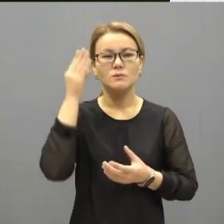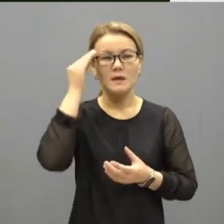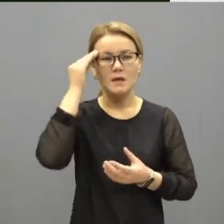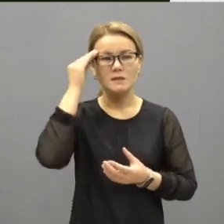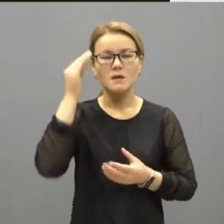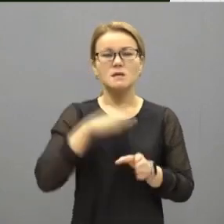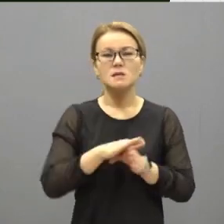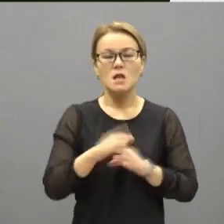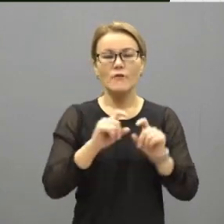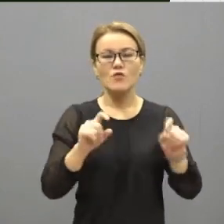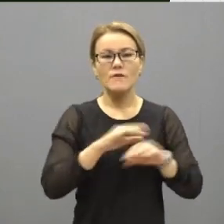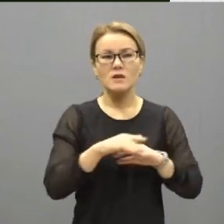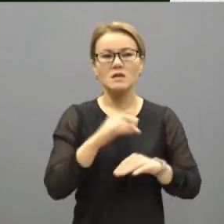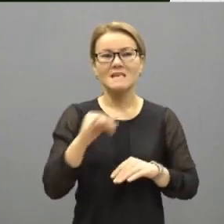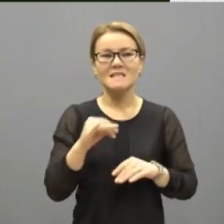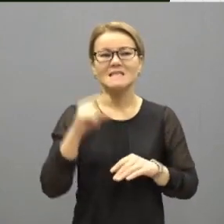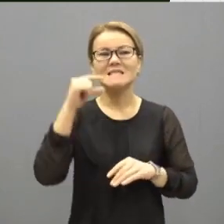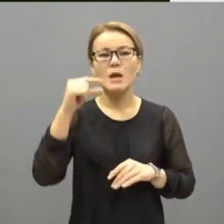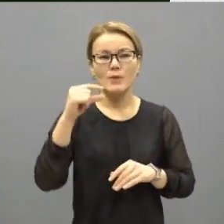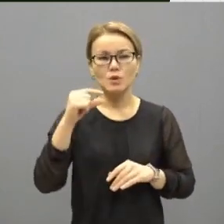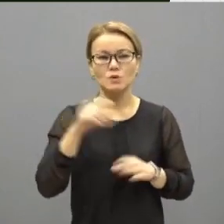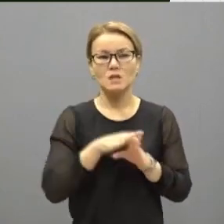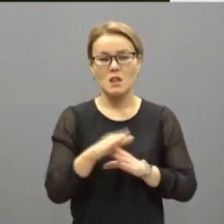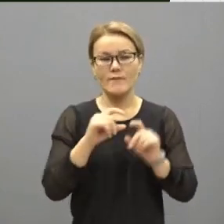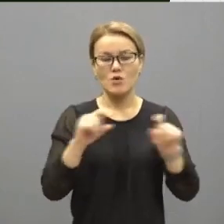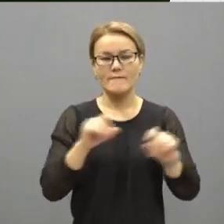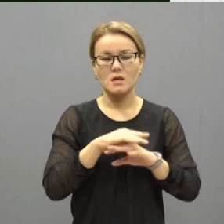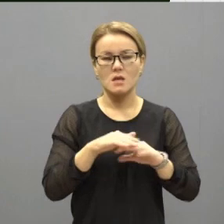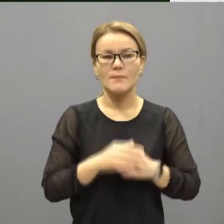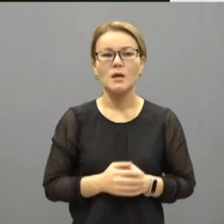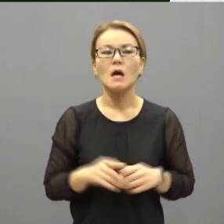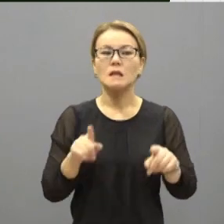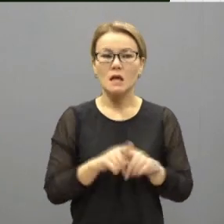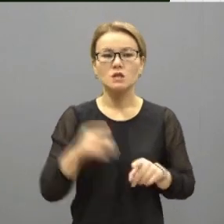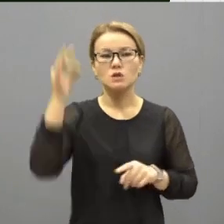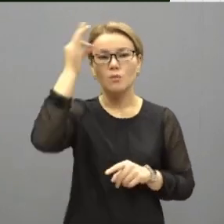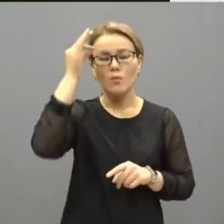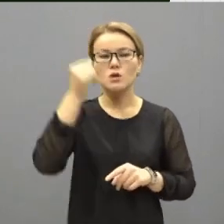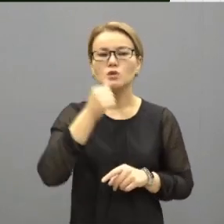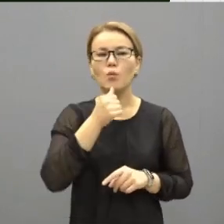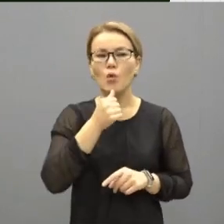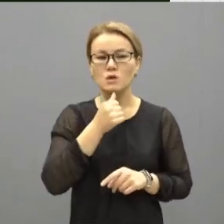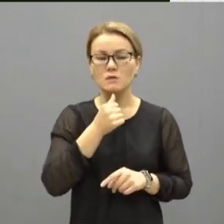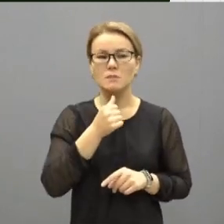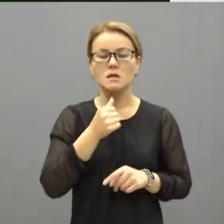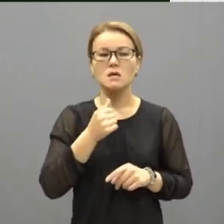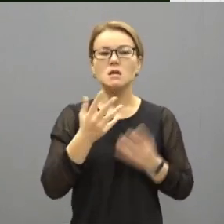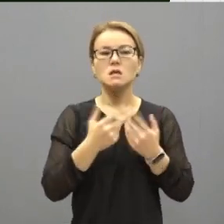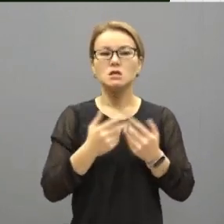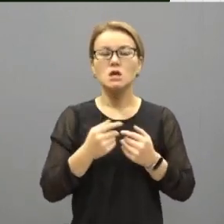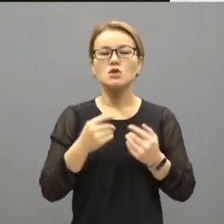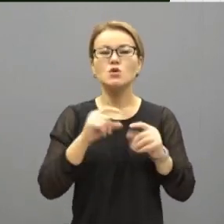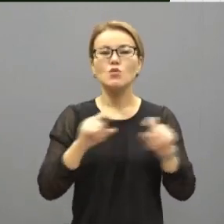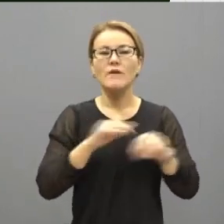понятием целого уравнения и степенью целого уравнения. Также мы вспомнили способы